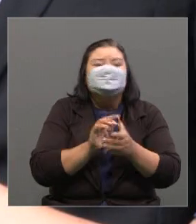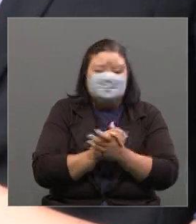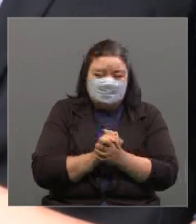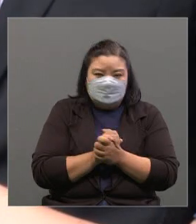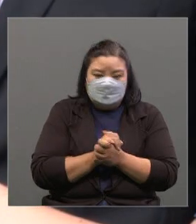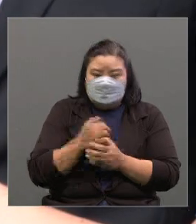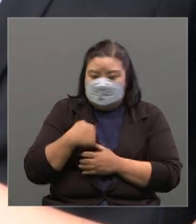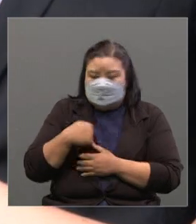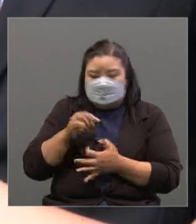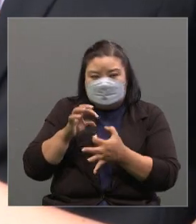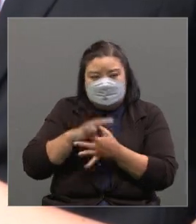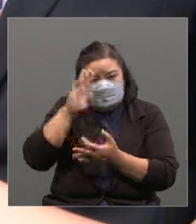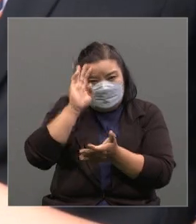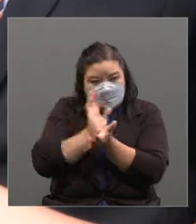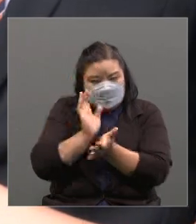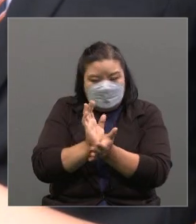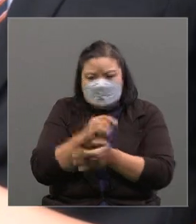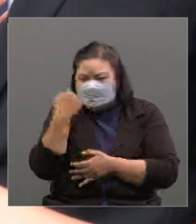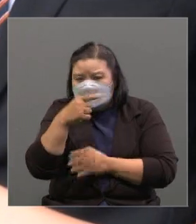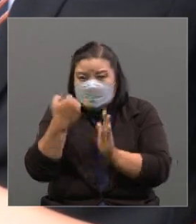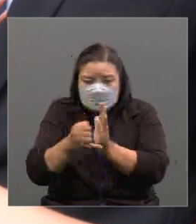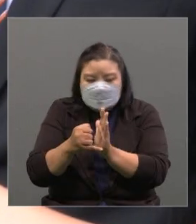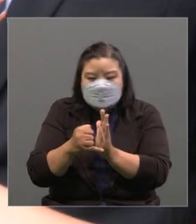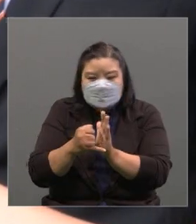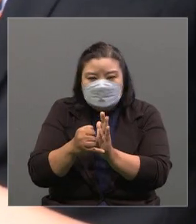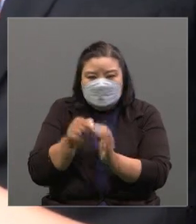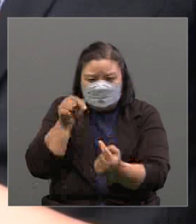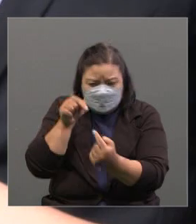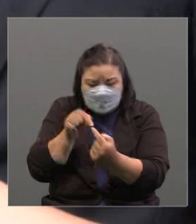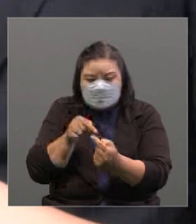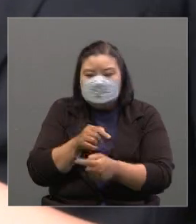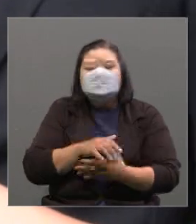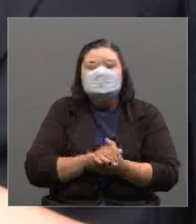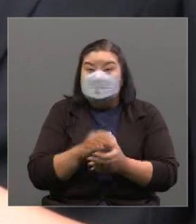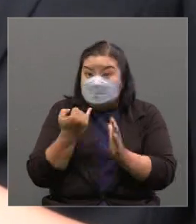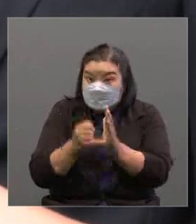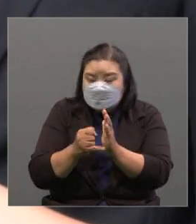ตำรวจภูธรหรือหน่วยอื่นใดที่มีส่วนเกี่ยวข้องครับ